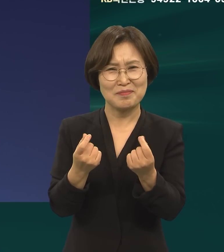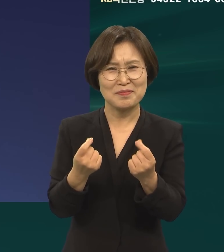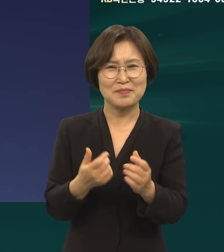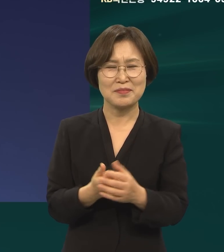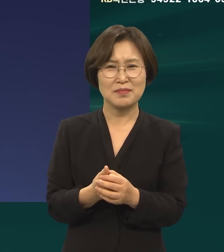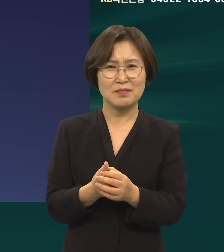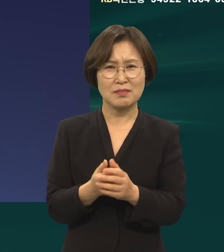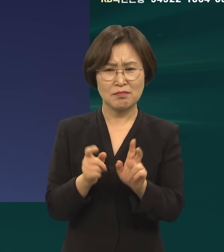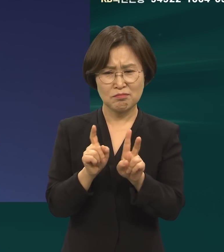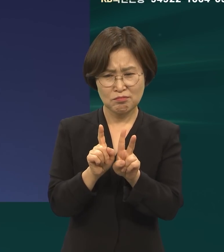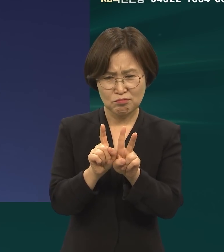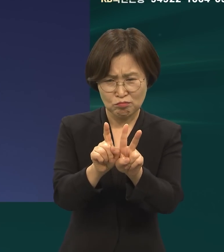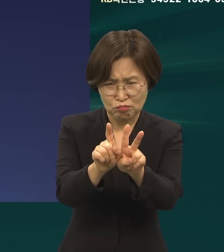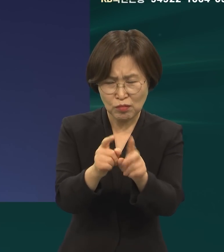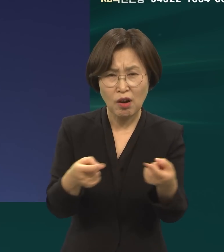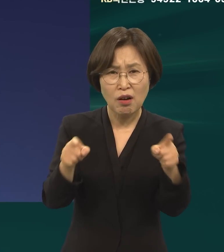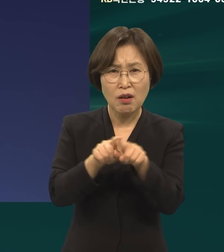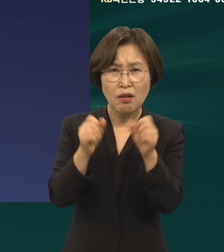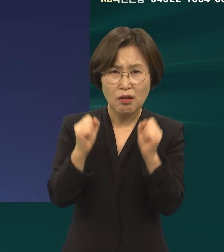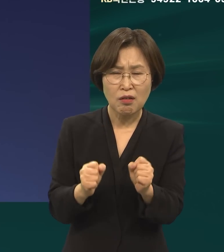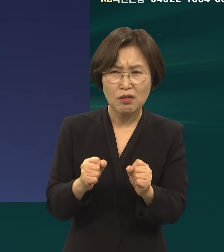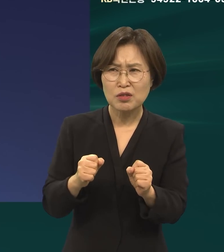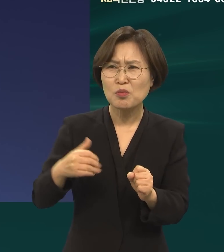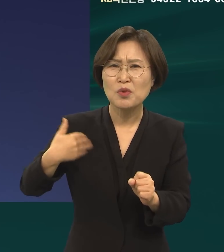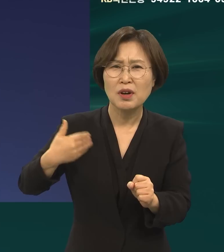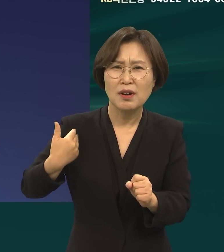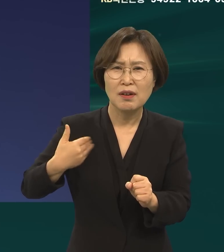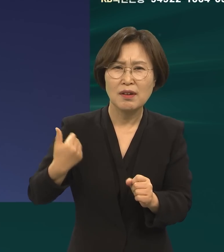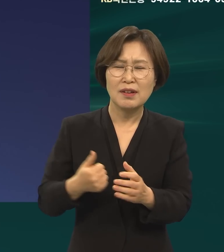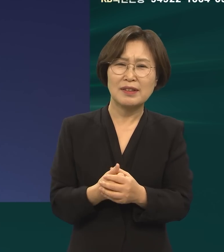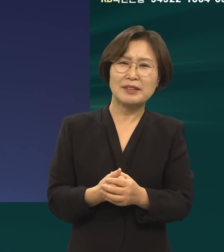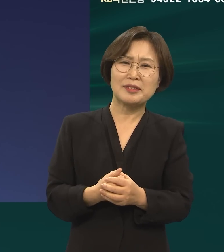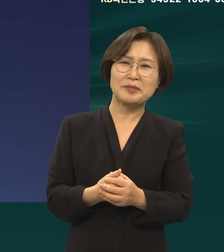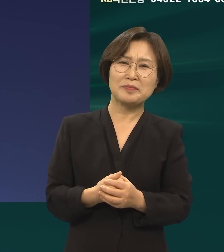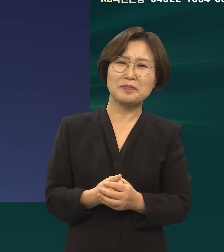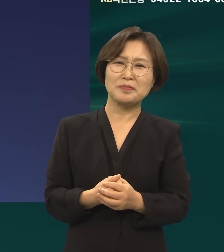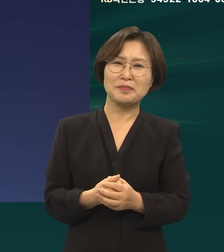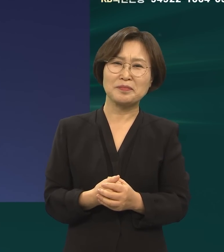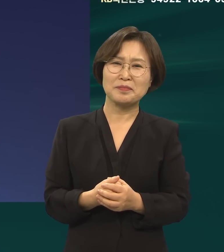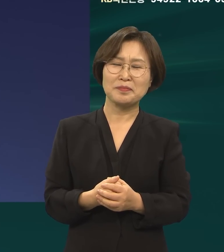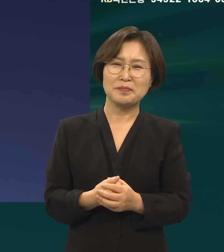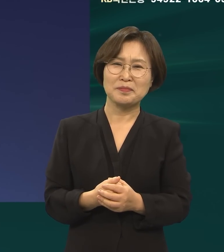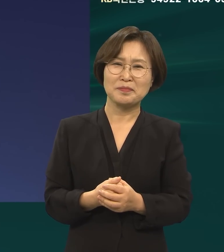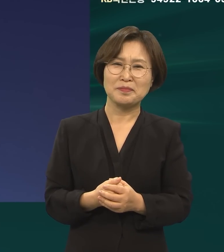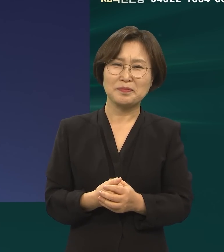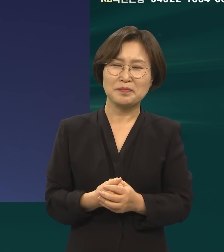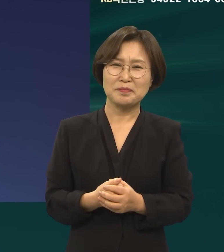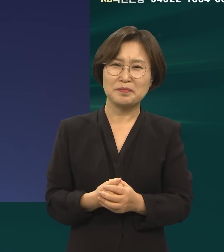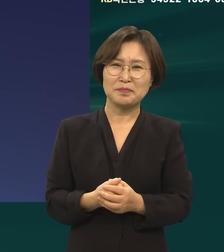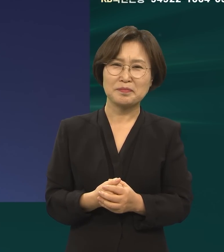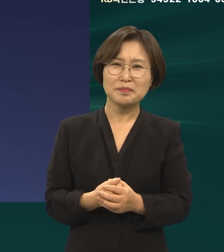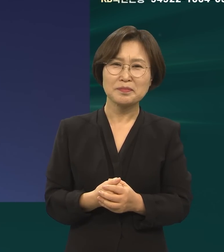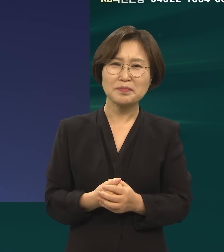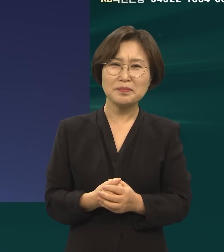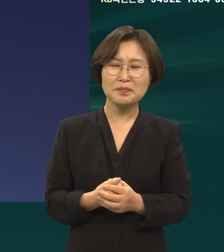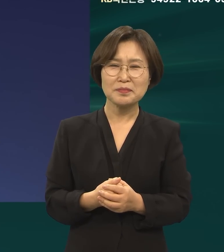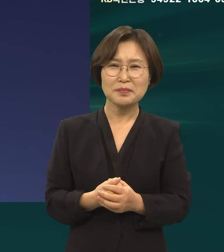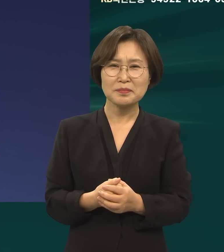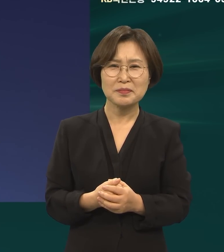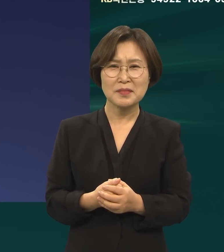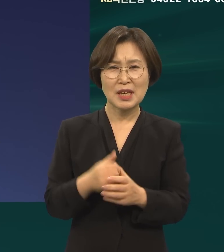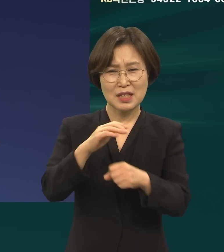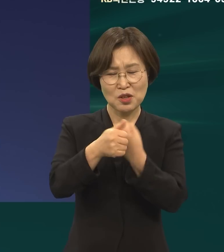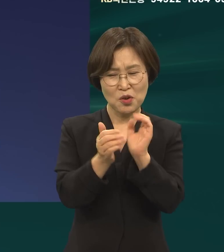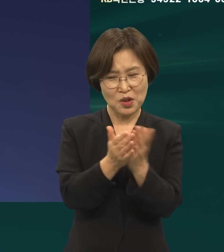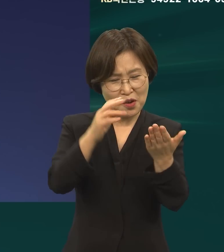주님과 같이 걷는 걸 모르니까 슬픈 거예요. 근데 이 이야기 중에 너무너무 재미있는 장면들이 펼쳐집니다. 저는 이